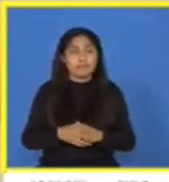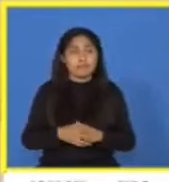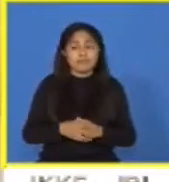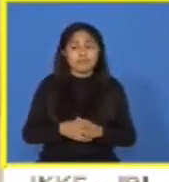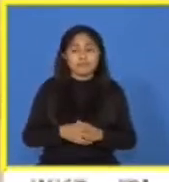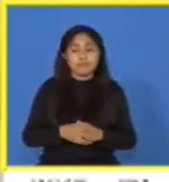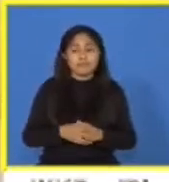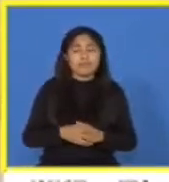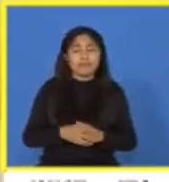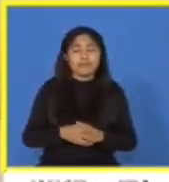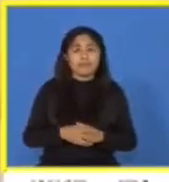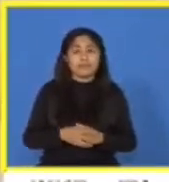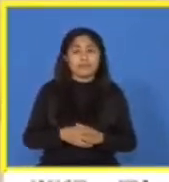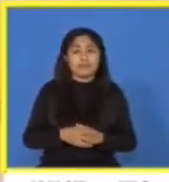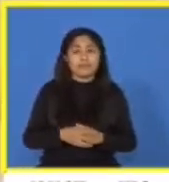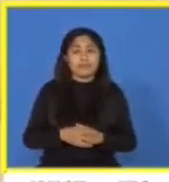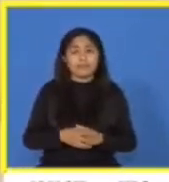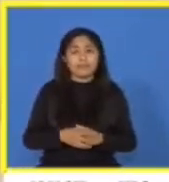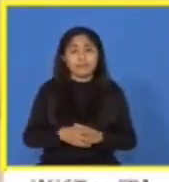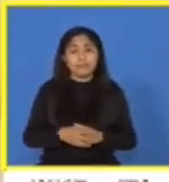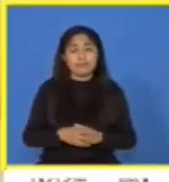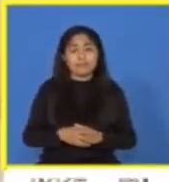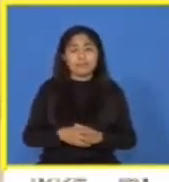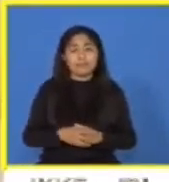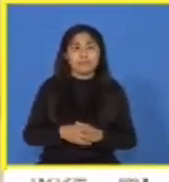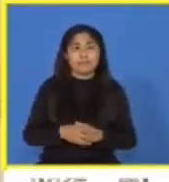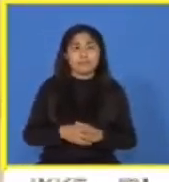suara bergaung. Oke, okay. Ibu Emma, ya.